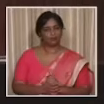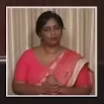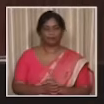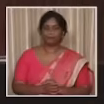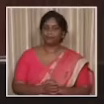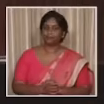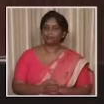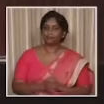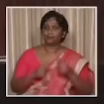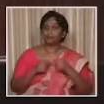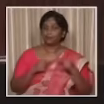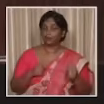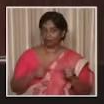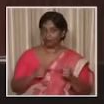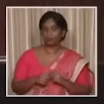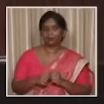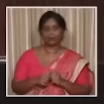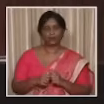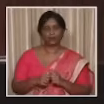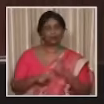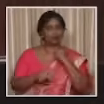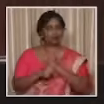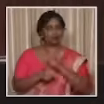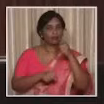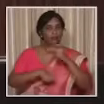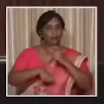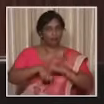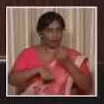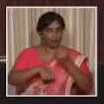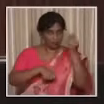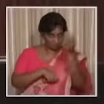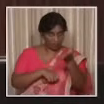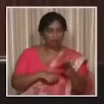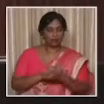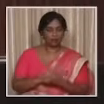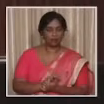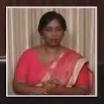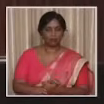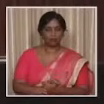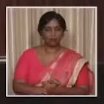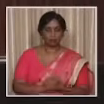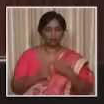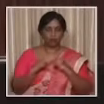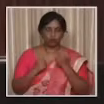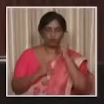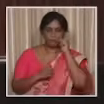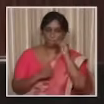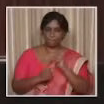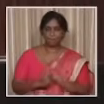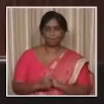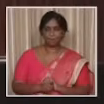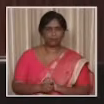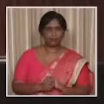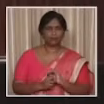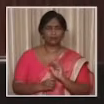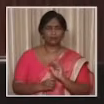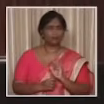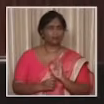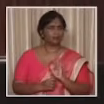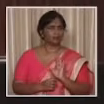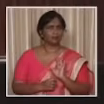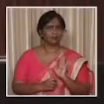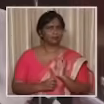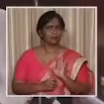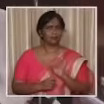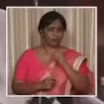ඔව් විපක්ෂයේ සංවිධායක ආණ්ඩු පක්ෂයේ මෙතුමාට වෙලාව දෙනවද? අපි උත්සාහ කරලා බලන්න නැත්නම් ඔබතුමා දැන් මට